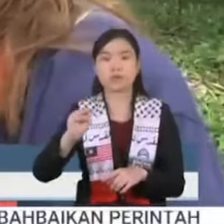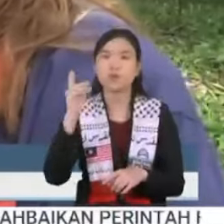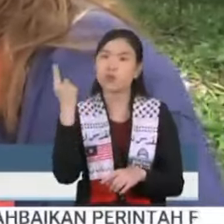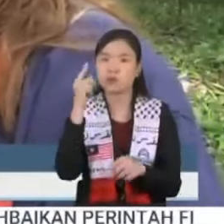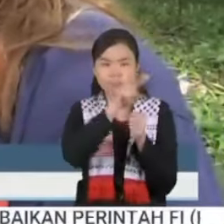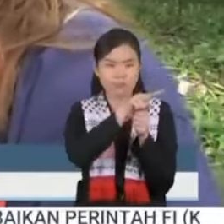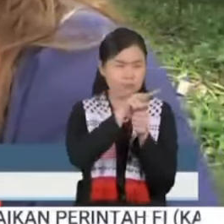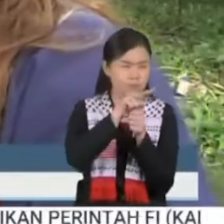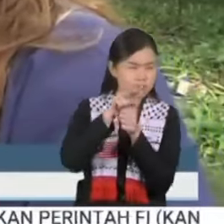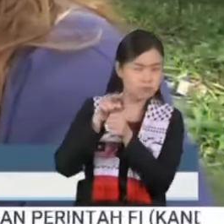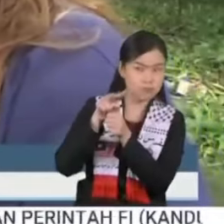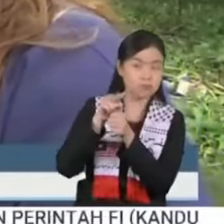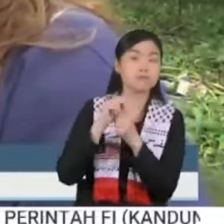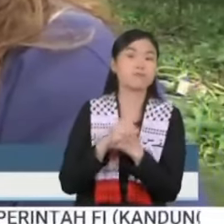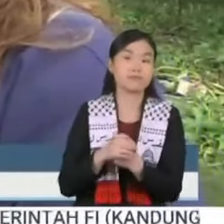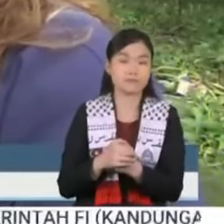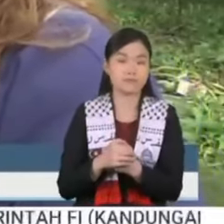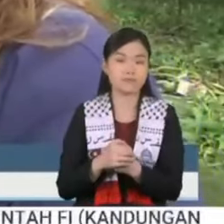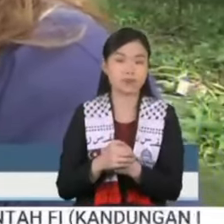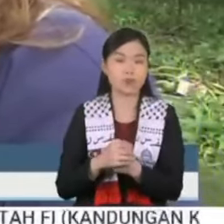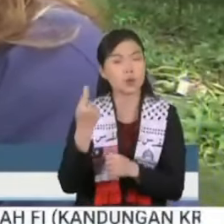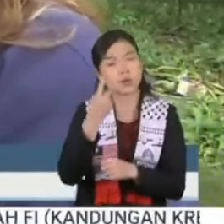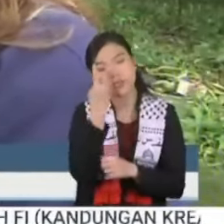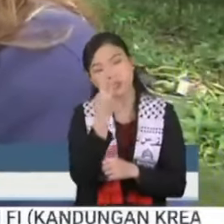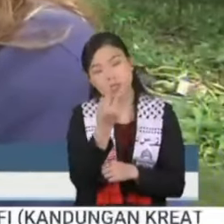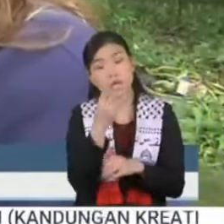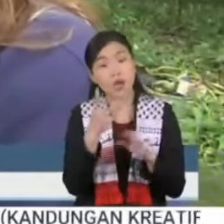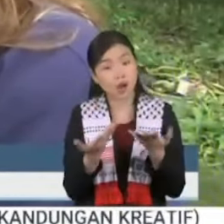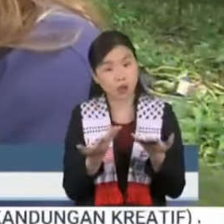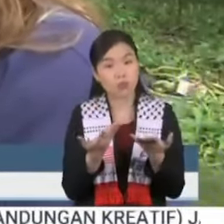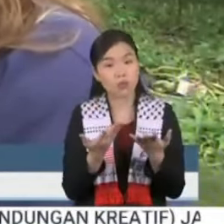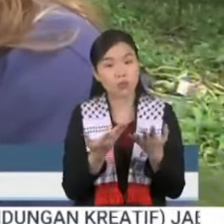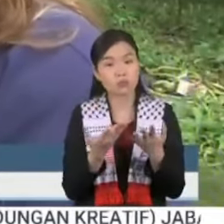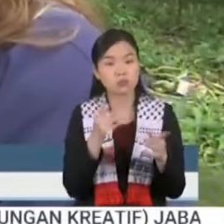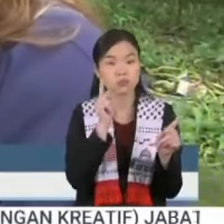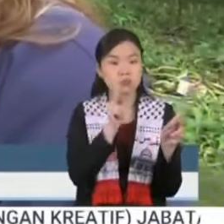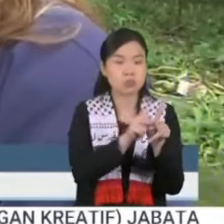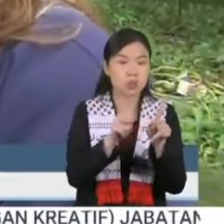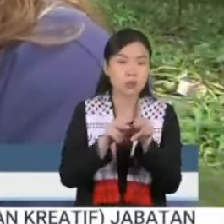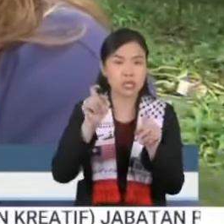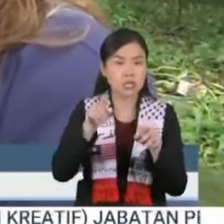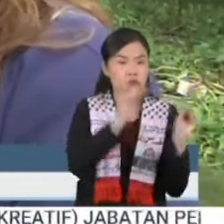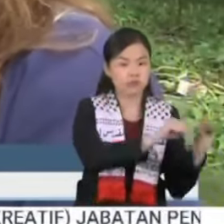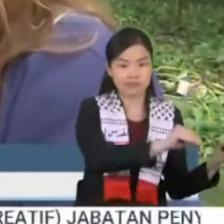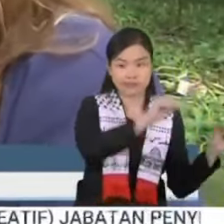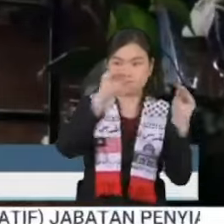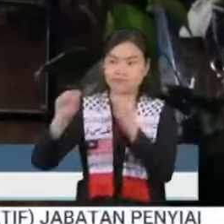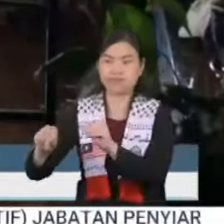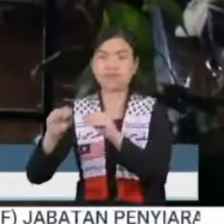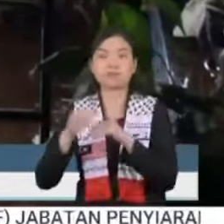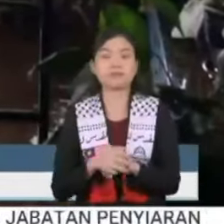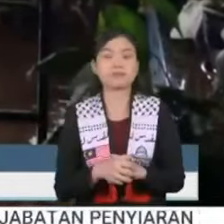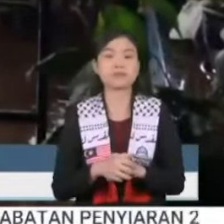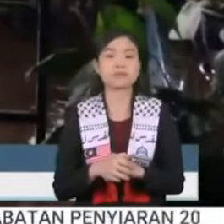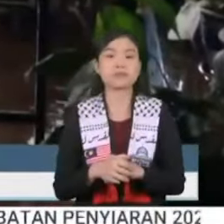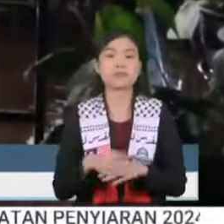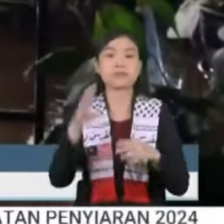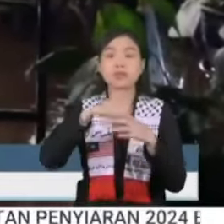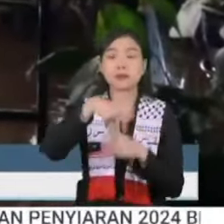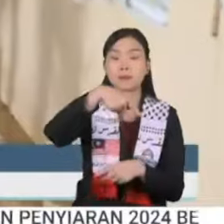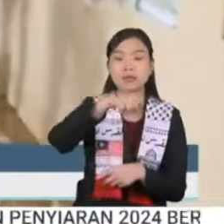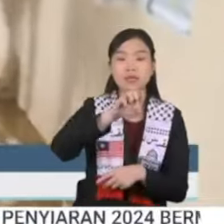semasa kita akan melihatlah keadaan kampung-kampung yang terjejas untuk dipindahkan. Sementara itu, di Penampang,